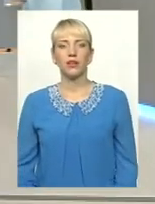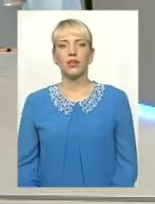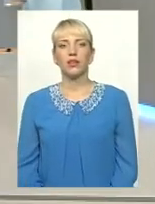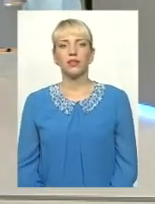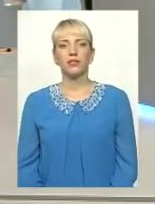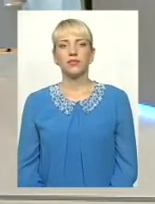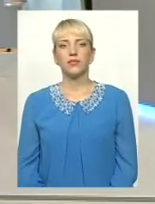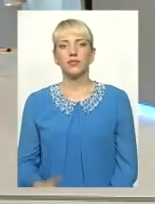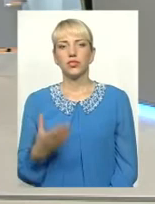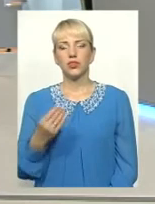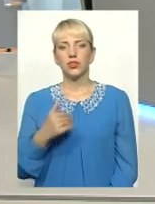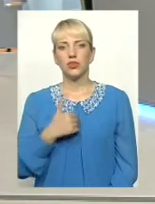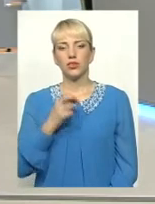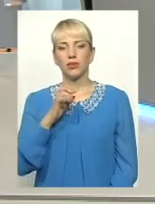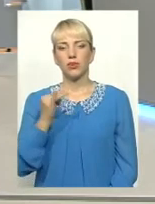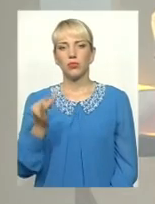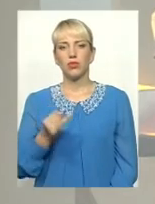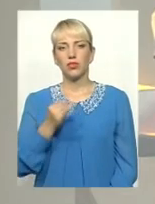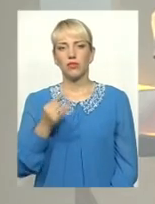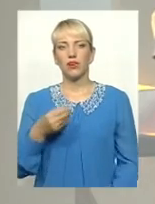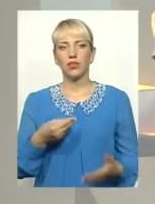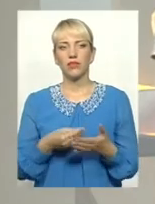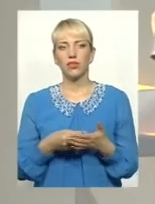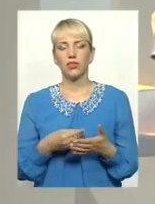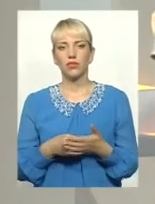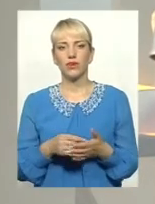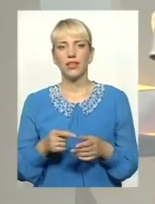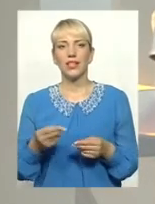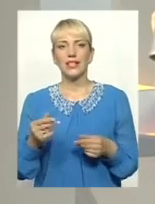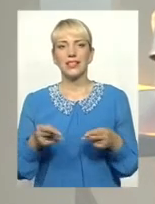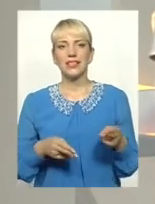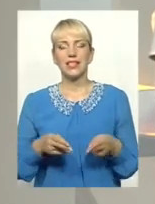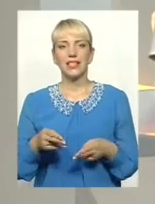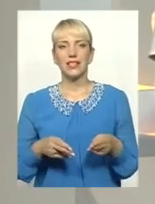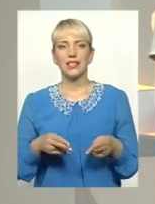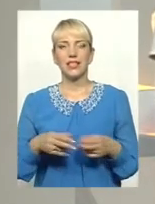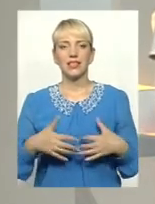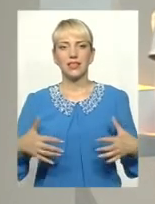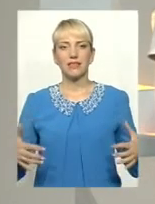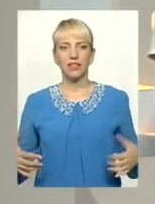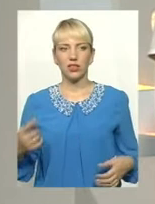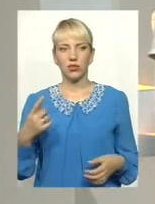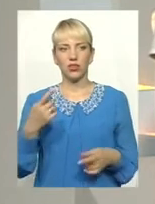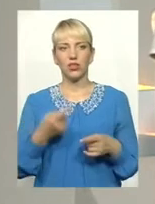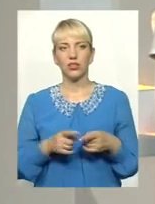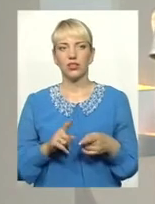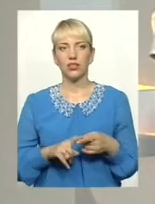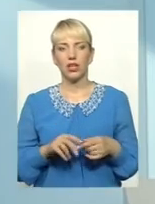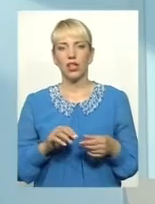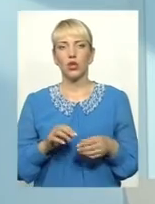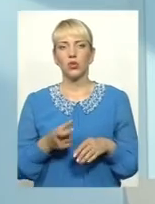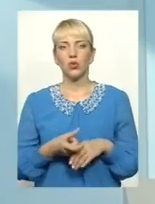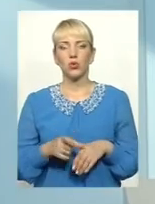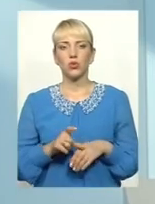вас поцікавитись з приводу фінансування. От стерилізація тварини однієї – це, в принципі, дуже